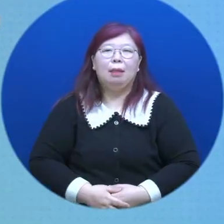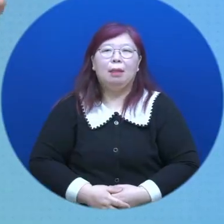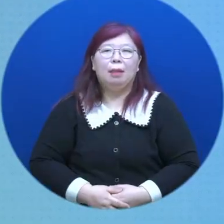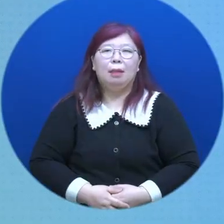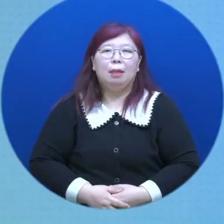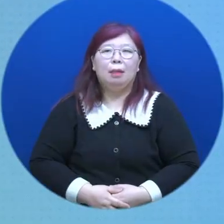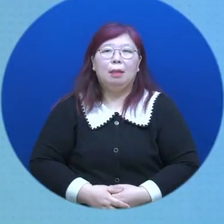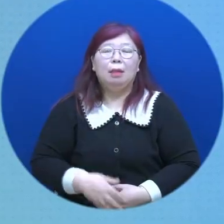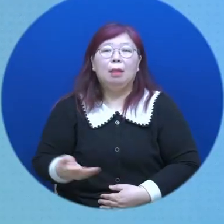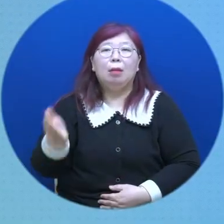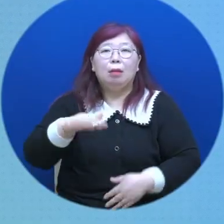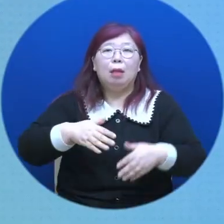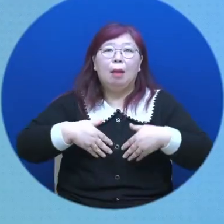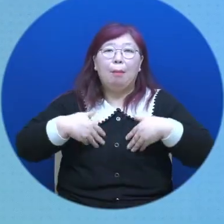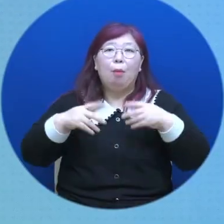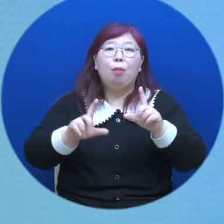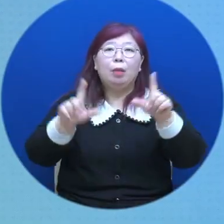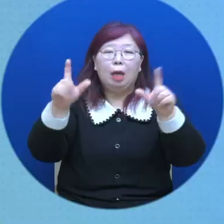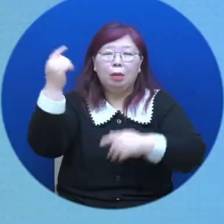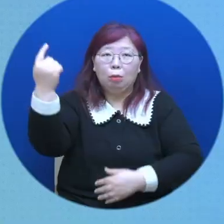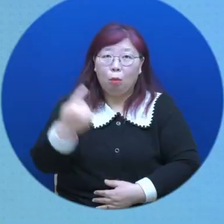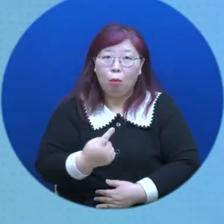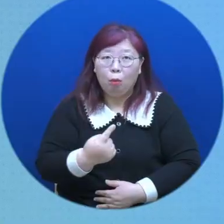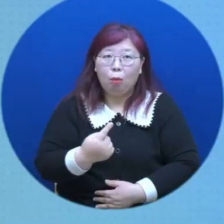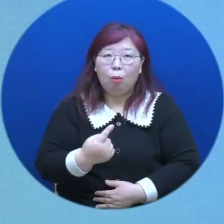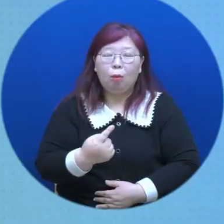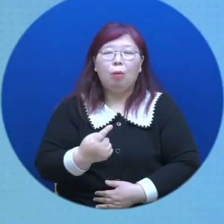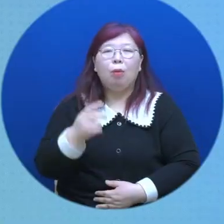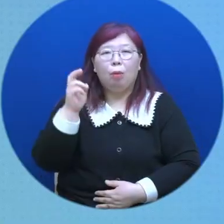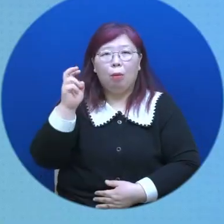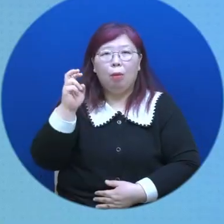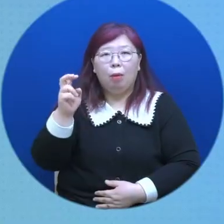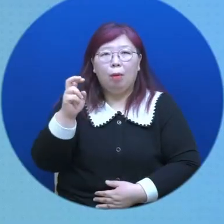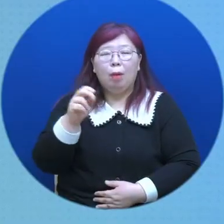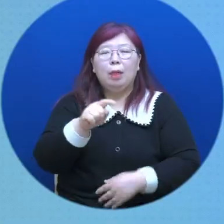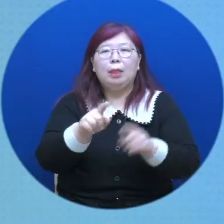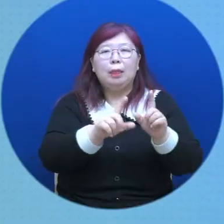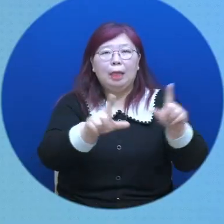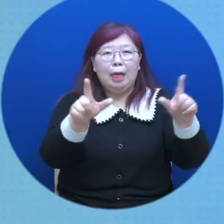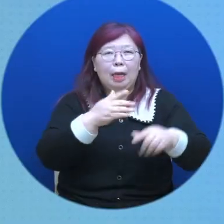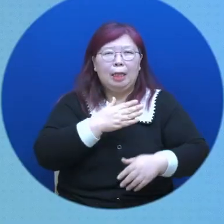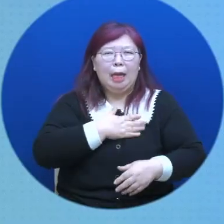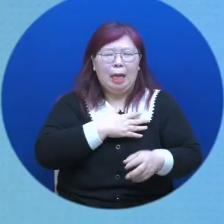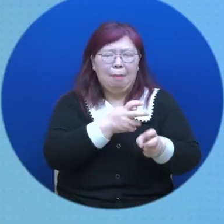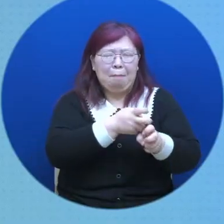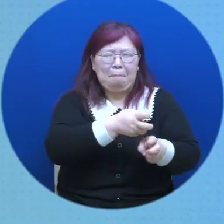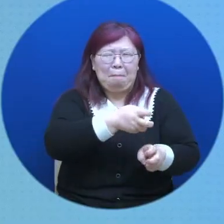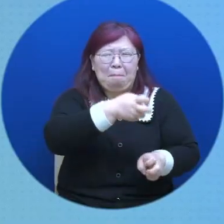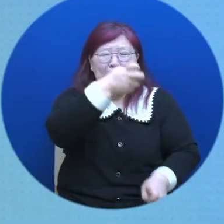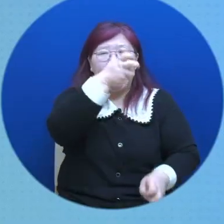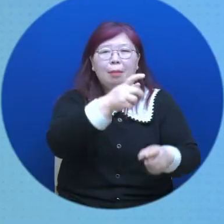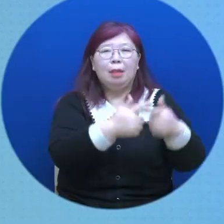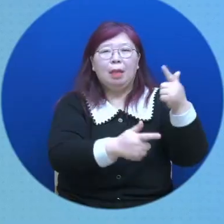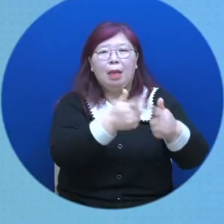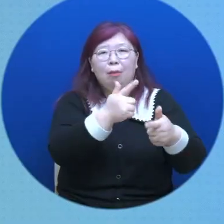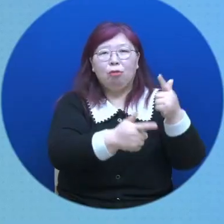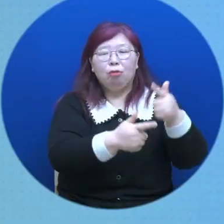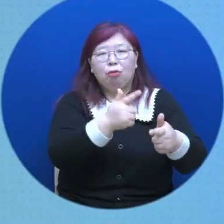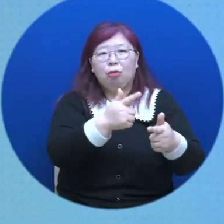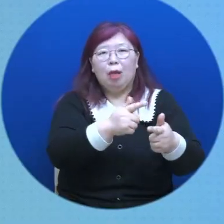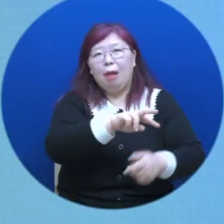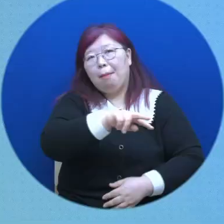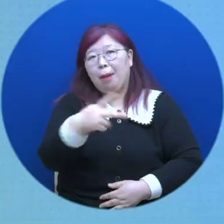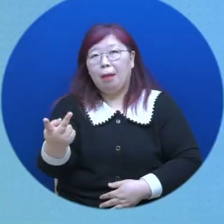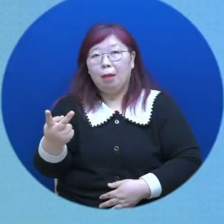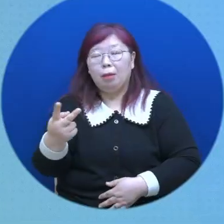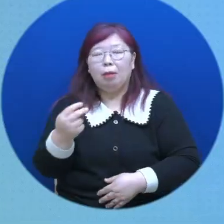하지만 봄날은 올 것이고 그날에 앙상한 내 인생에서 싹이 나고 꽃